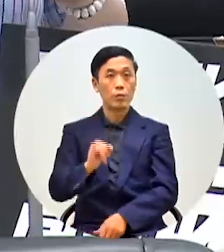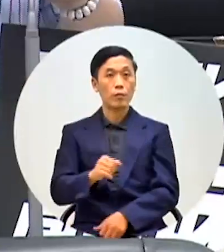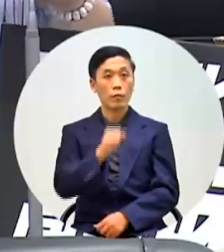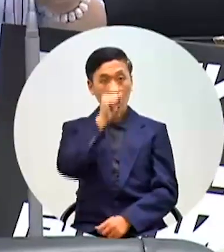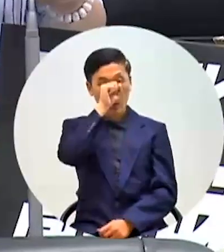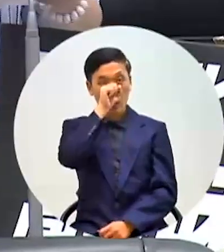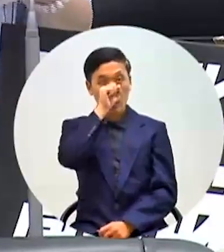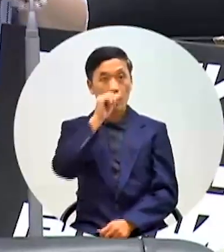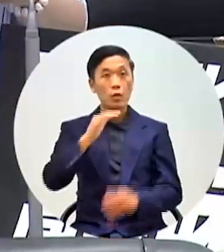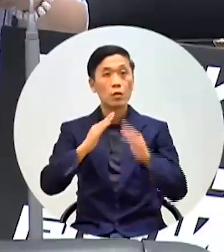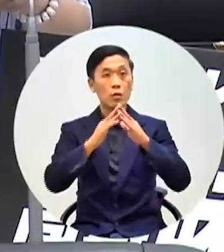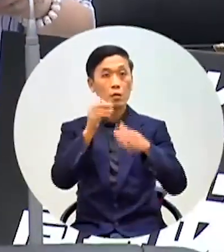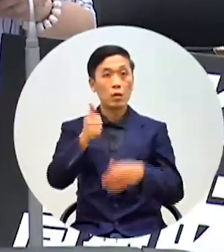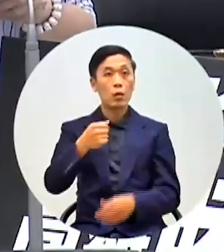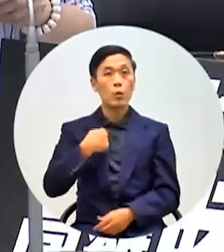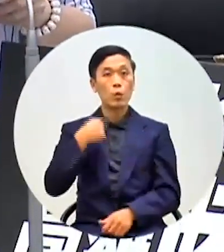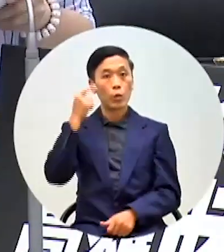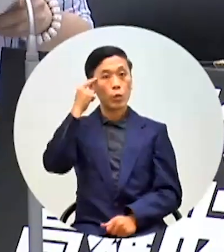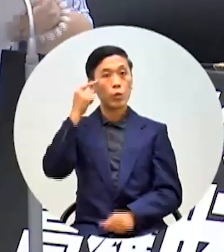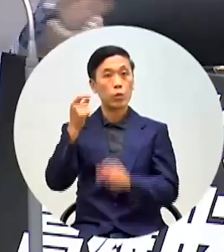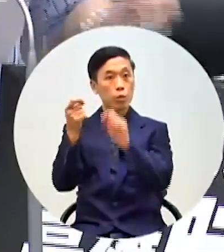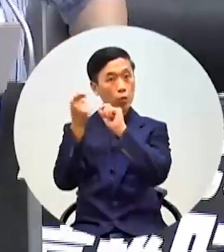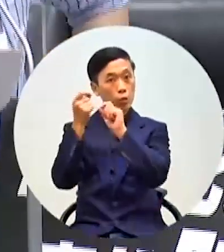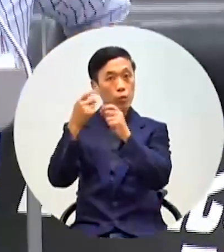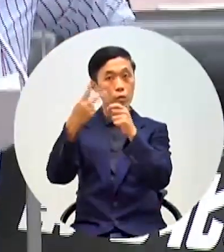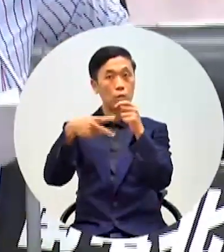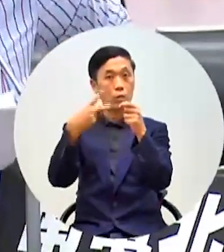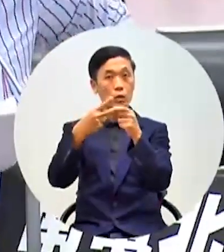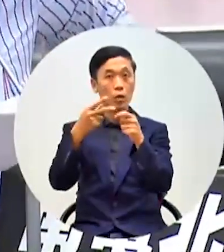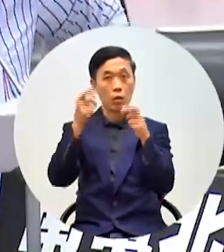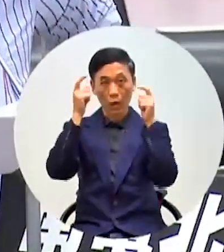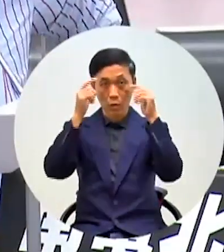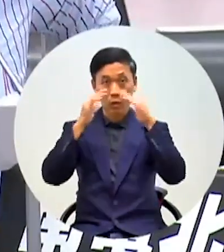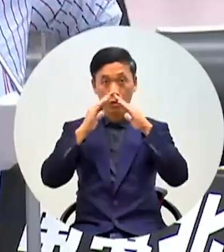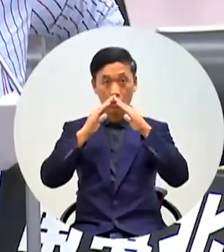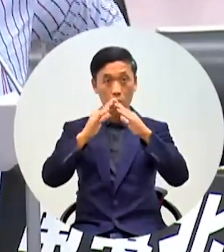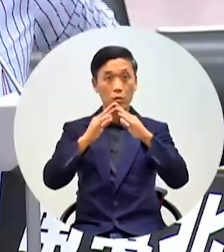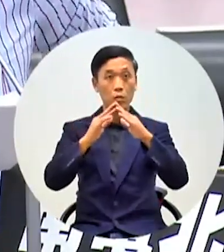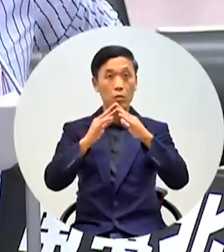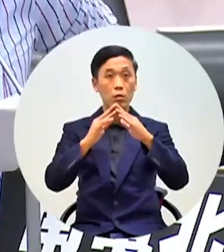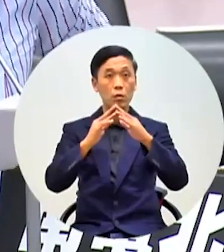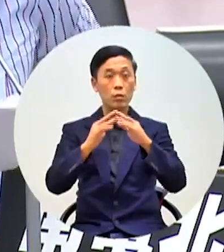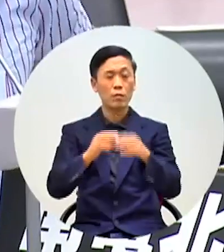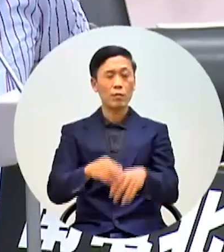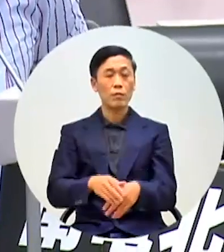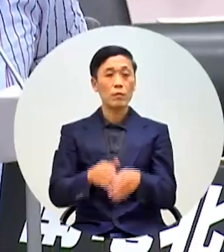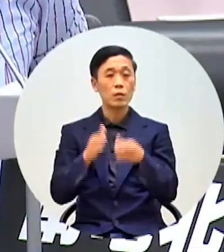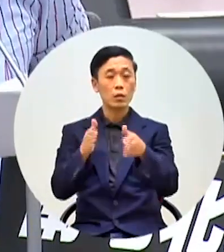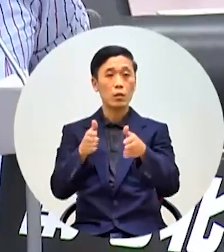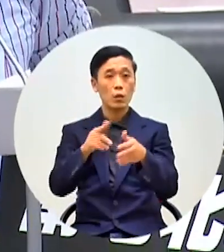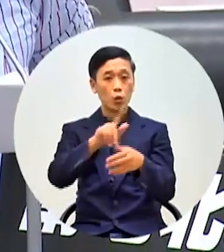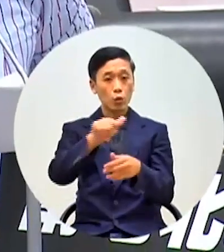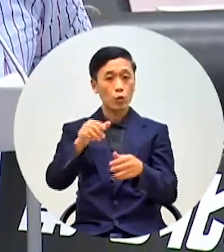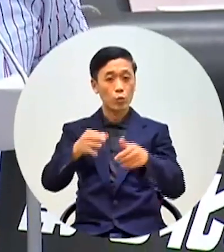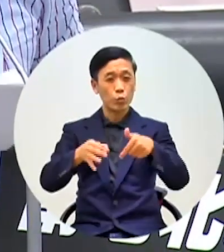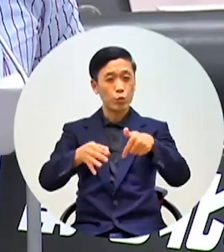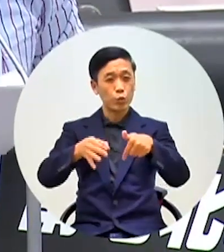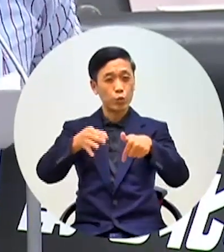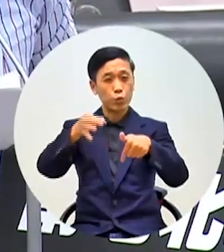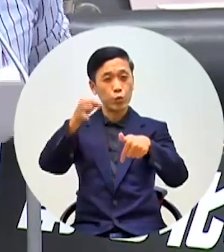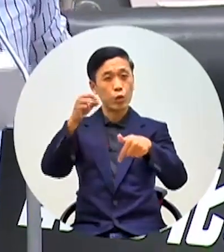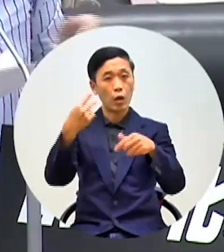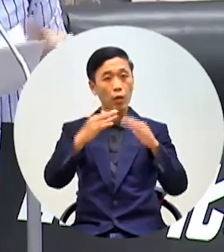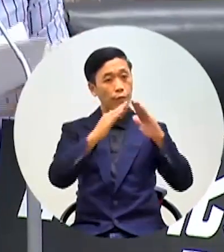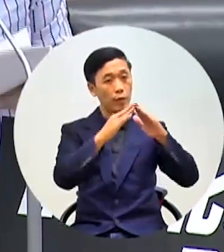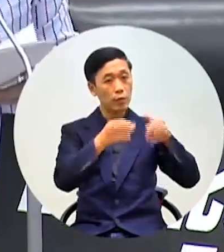市长，我想呢，这两年呢，我们高雄市呢，可以说除了这个物价跟我们的这个高房价